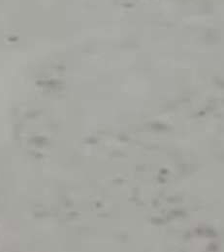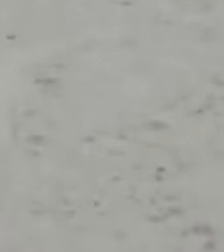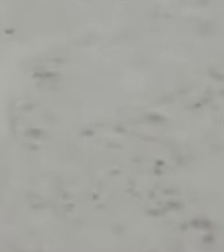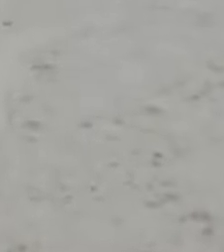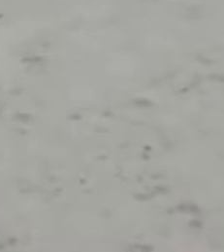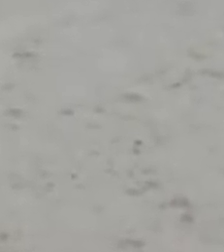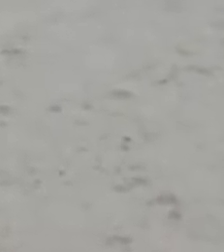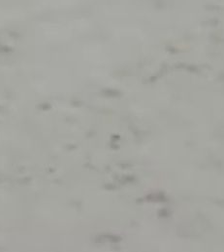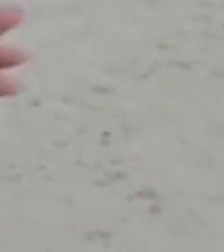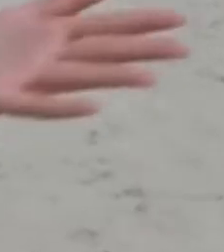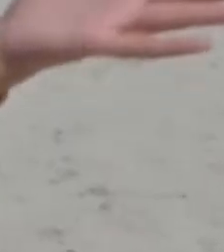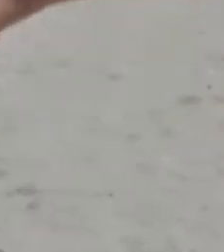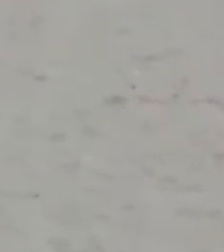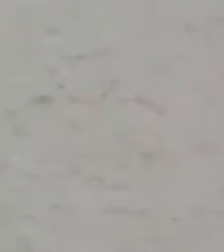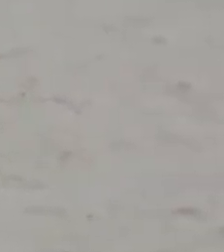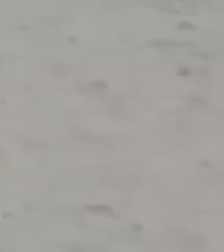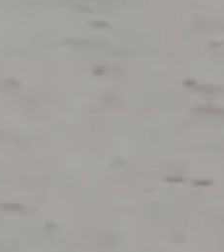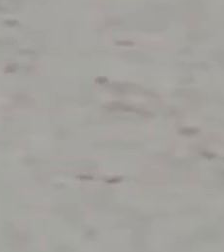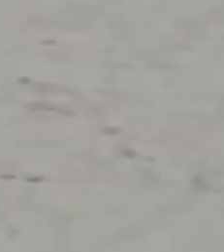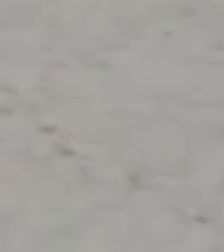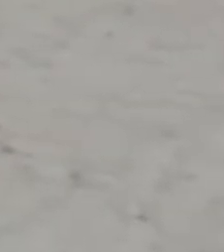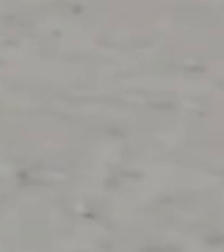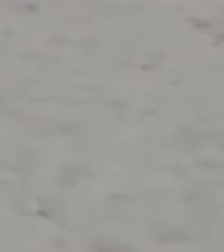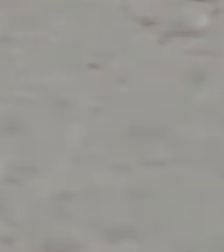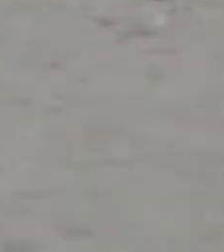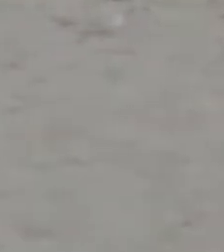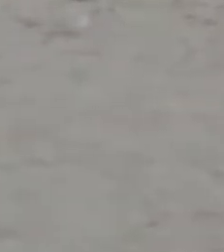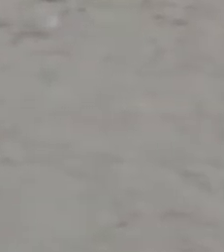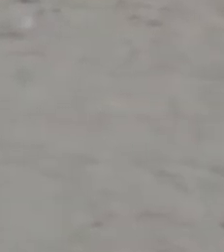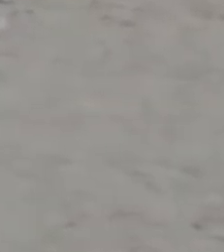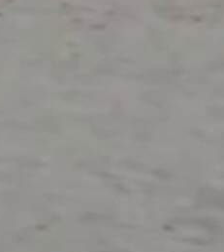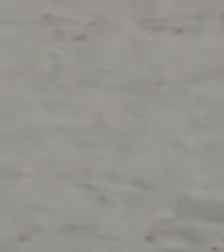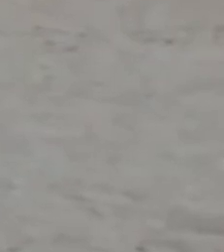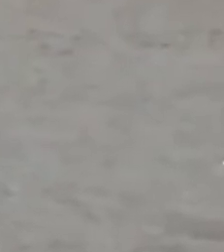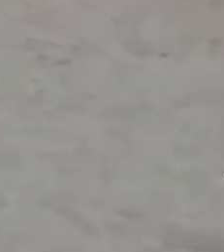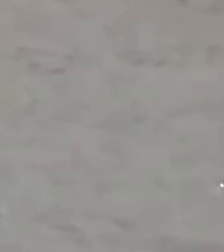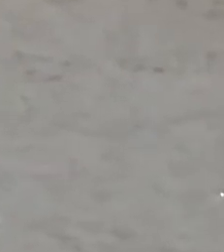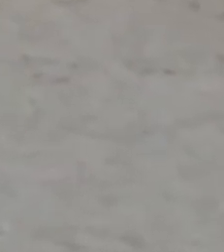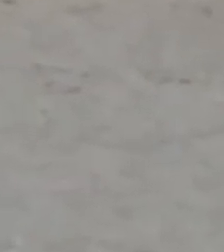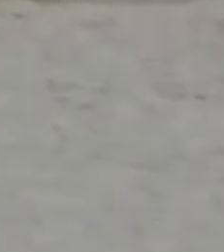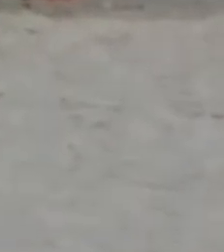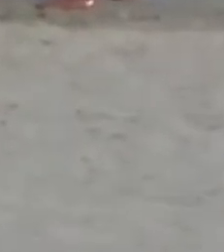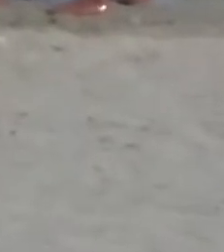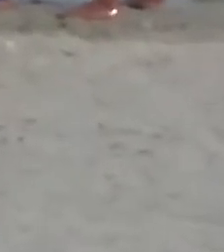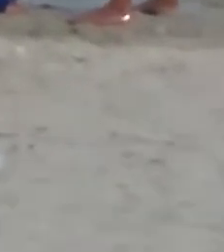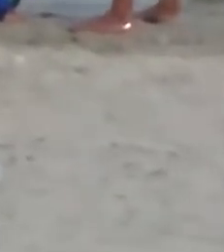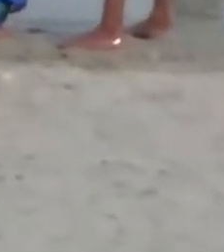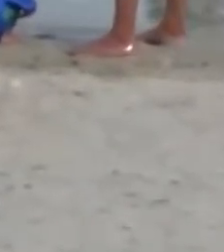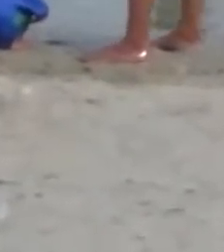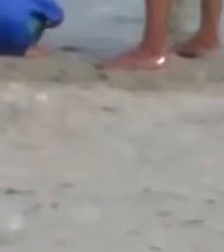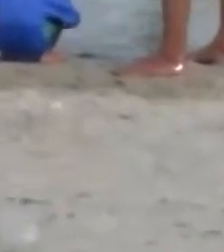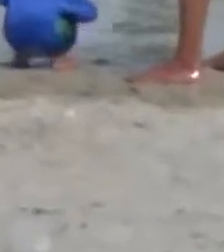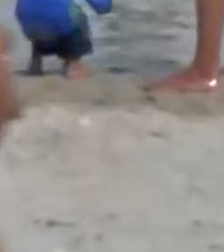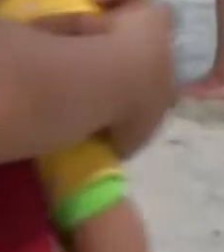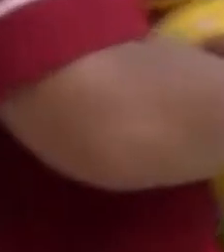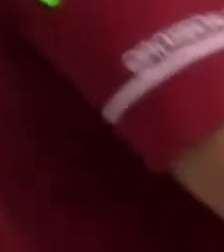juru kamera saya yakni Gilang Ramadan untuk menunjukkan situasi saat ini. Bisa dilihat tidak hanya dari anak-anak saja, tetapi dewasa dan juga orang